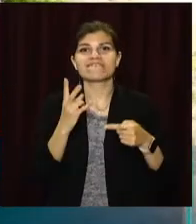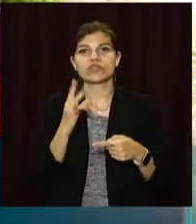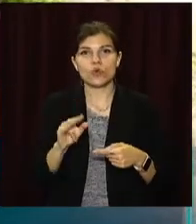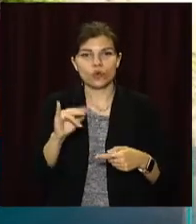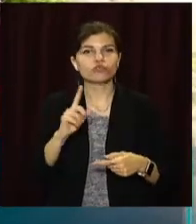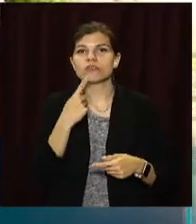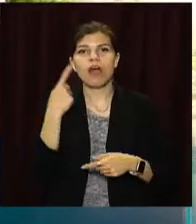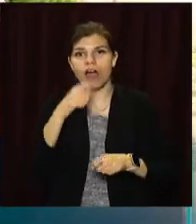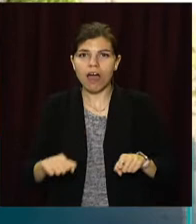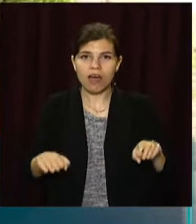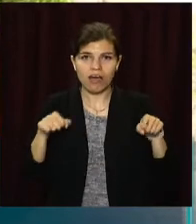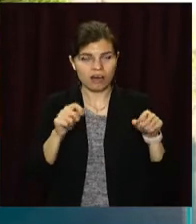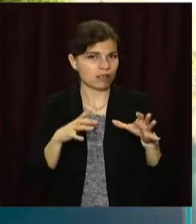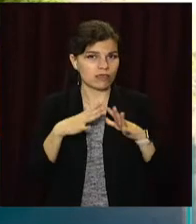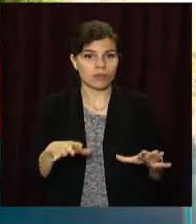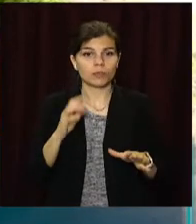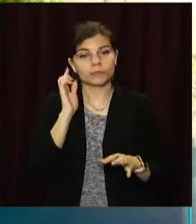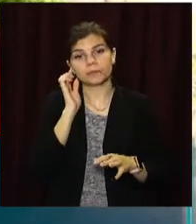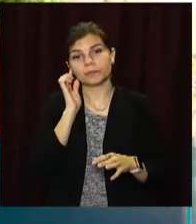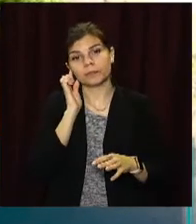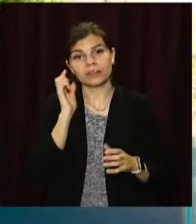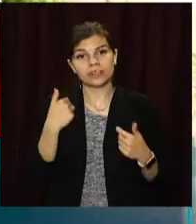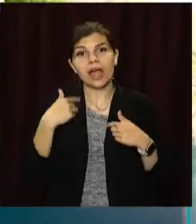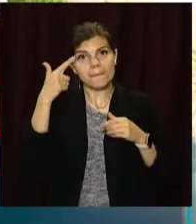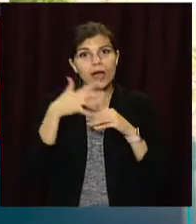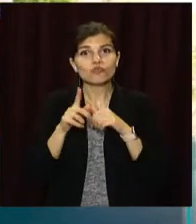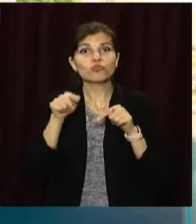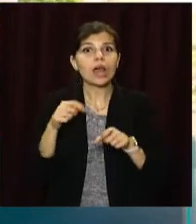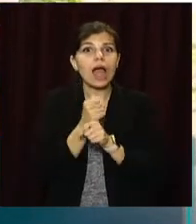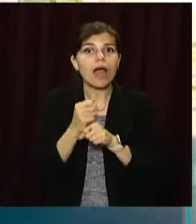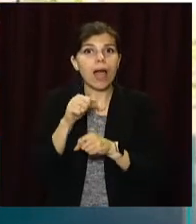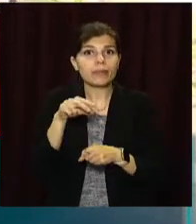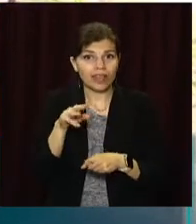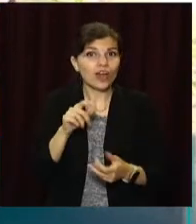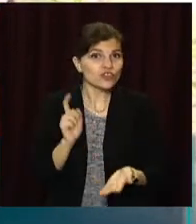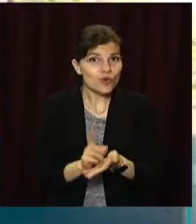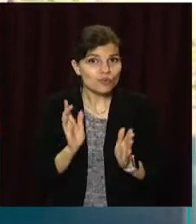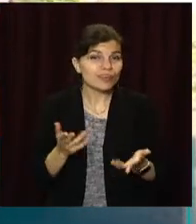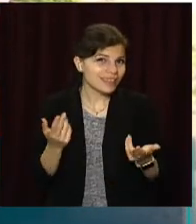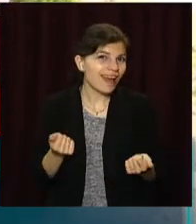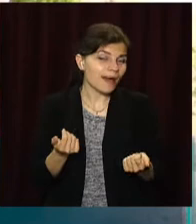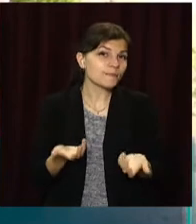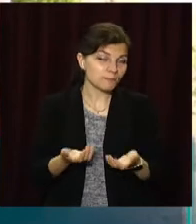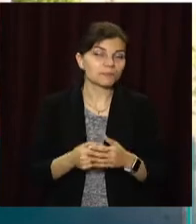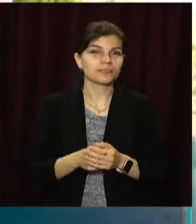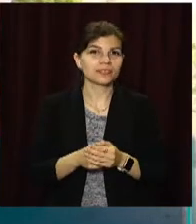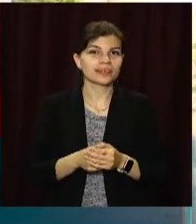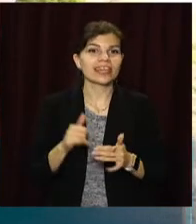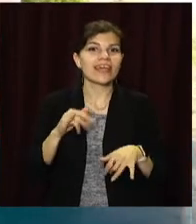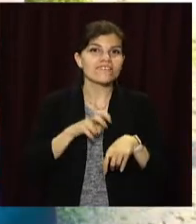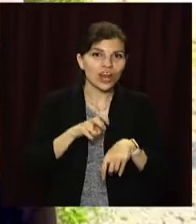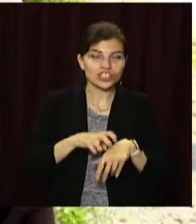возити далеко. Та й самі. І з'їжджаю, наскільки я розумію, буде і аптека в цій. Ну, от. Так що і